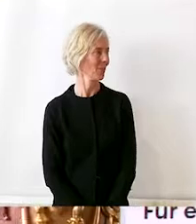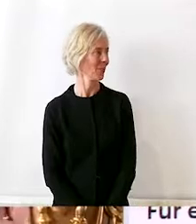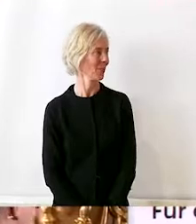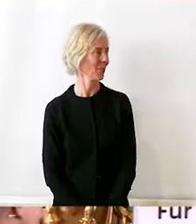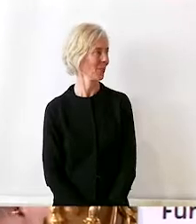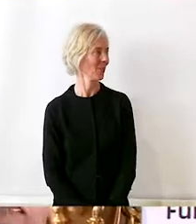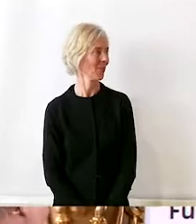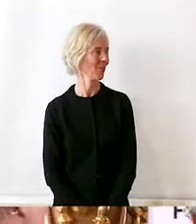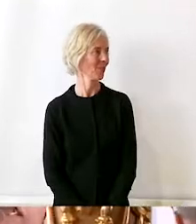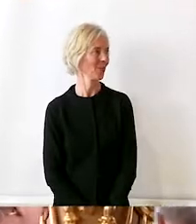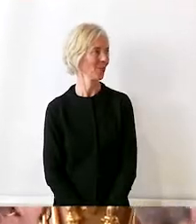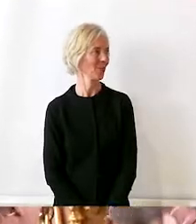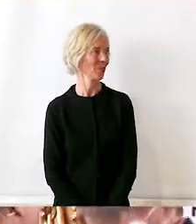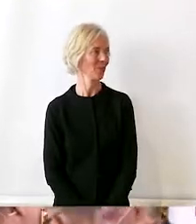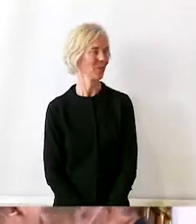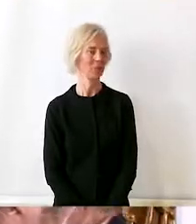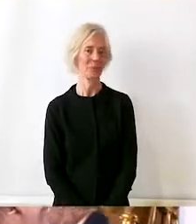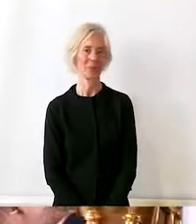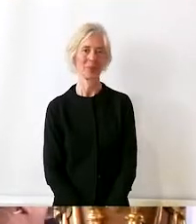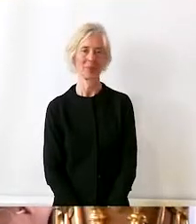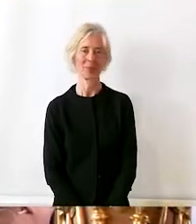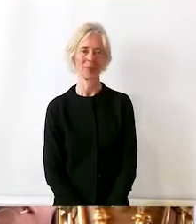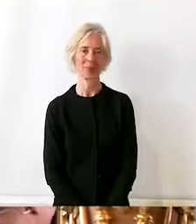Halte ich mal als maskenloser Abstand.